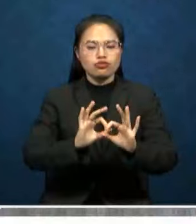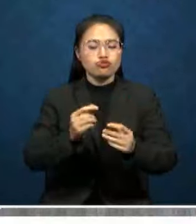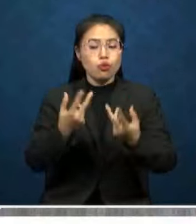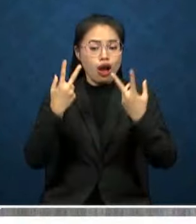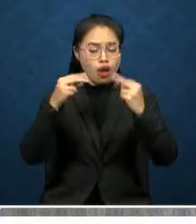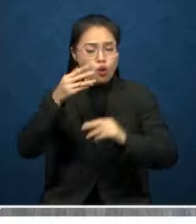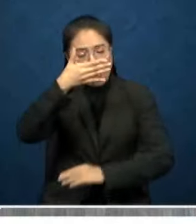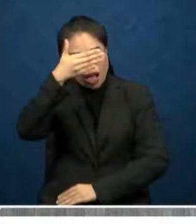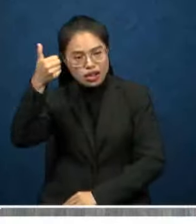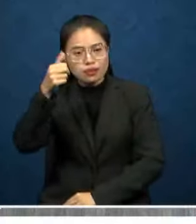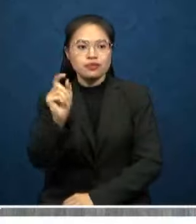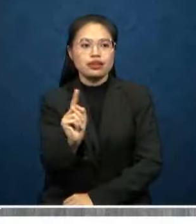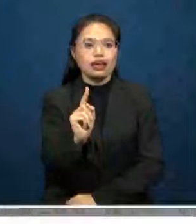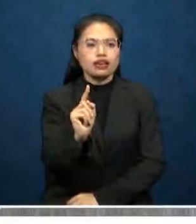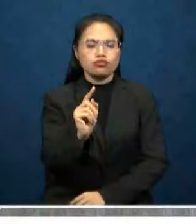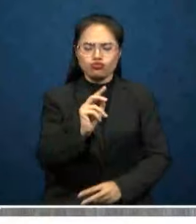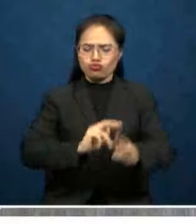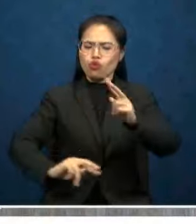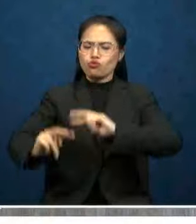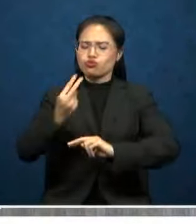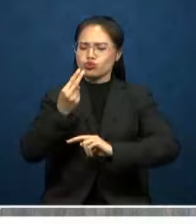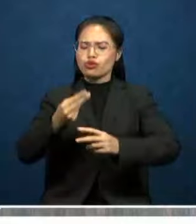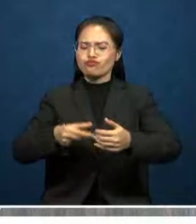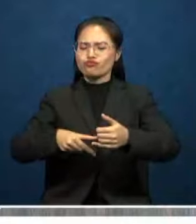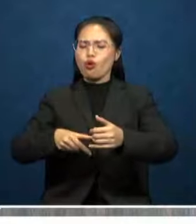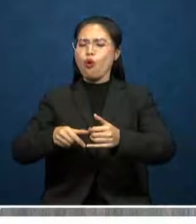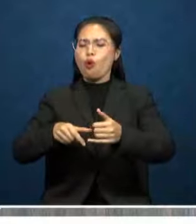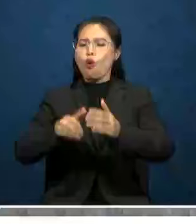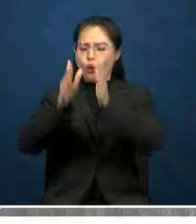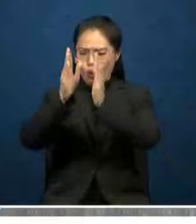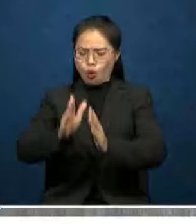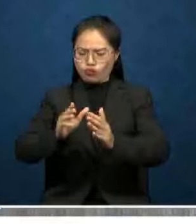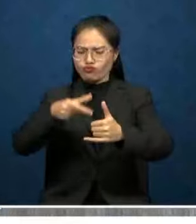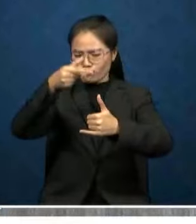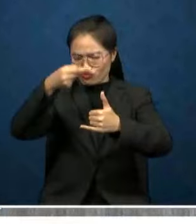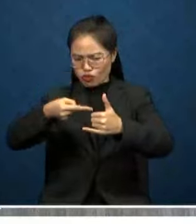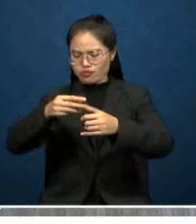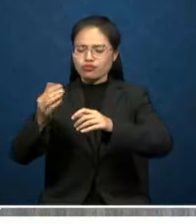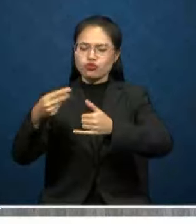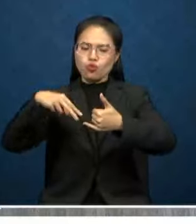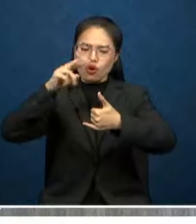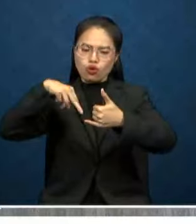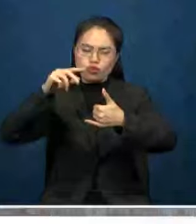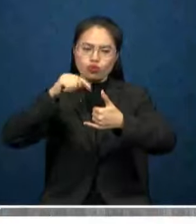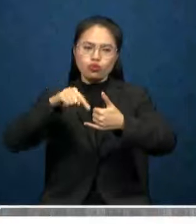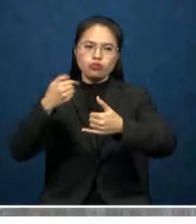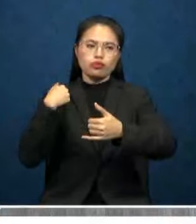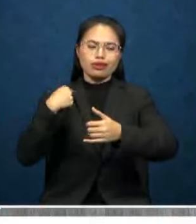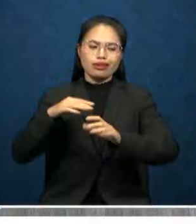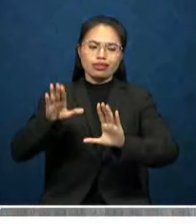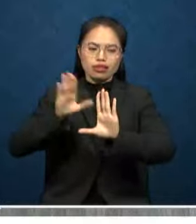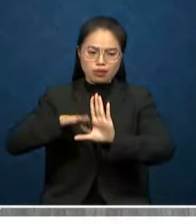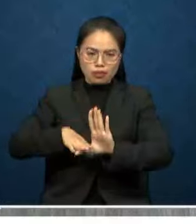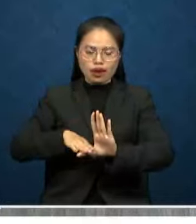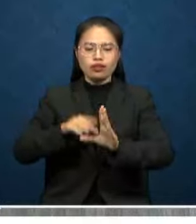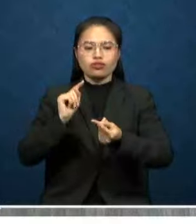ท่านควรจะต้องมีการคัดกรองด้วยท่านควรให้มีการลงทะเบียนล่วงหน้าท่านยกเลิกการ